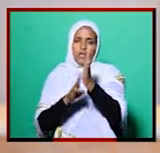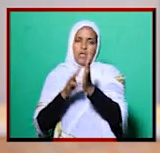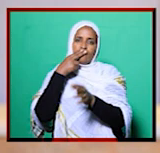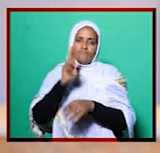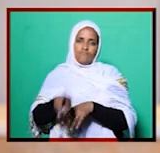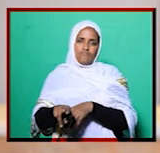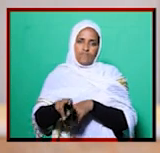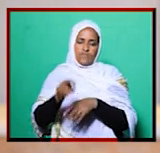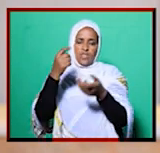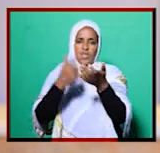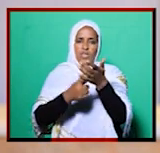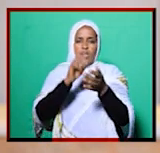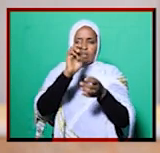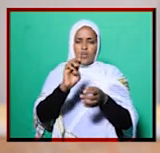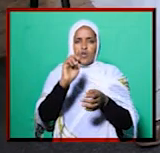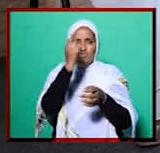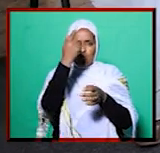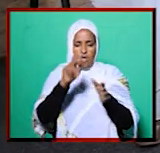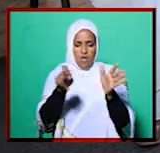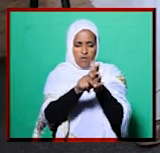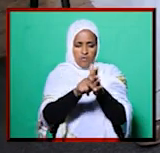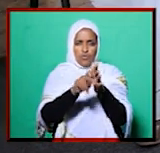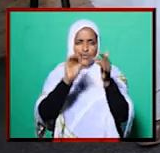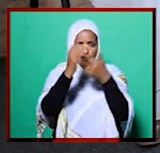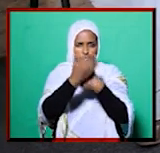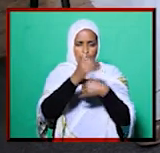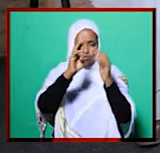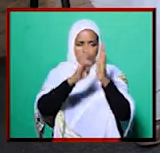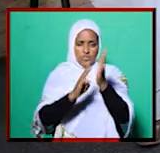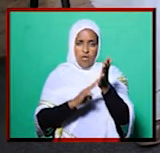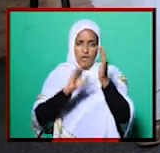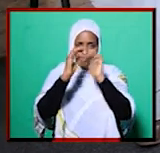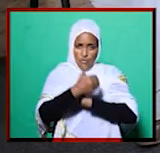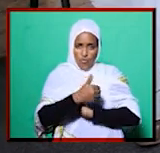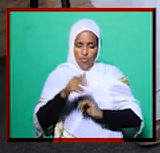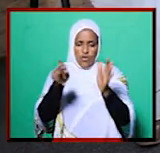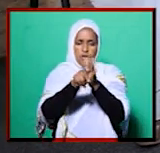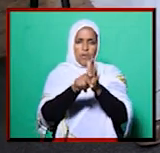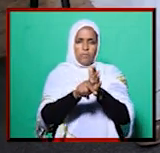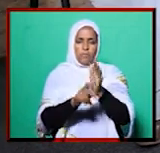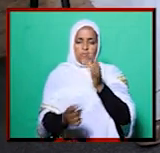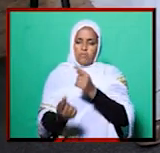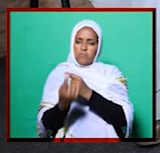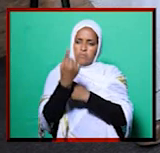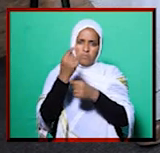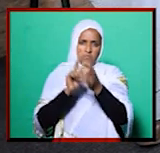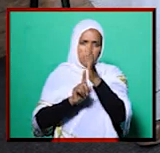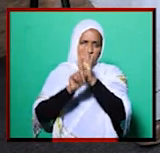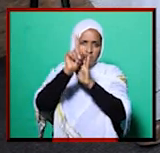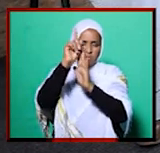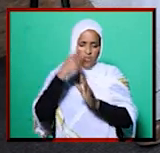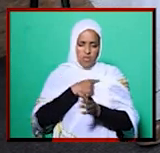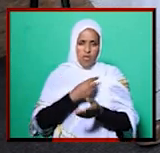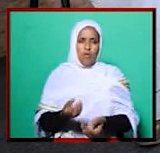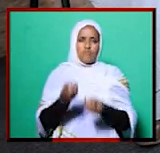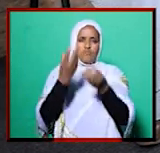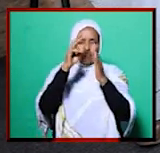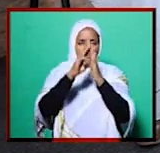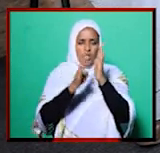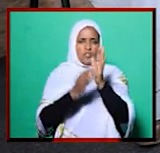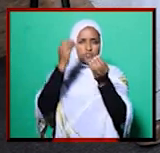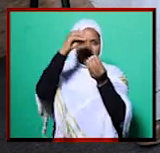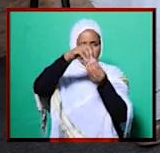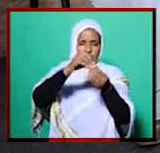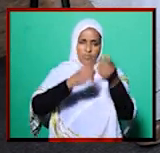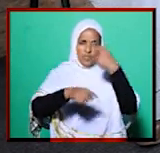ሆኖ ዶግማ ሆኖ ስርዓት ሆኖ ደንብ ሆኖ አድጎ እኛም ስንበዛ ስርዓቱም እየበዛ መጣ። ለአዳም መጀመሪያ ዕፀ